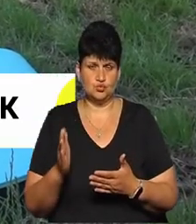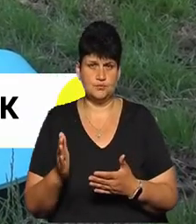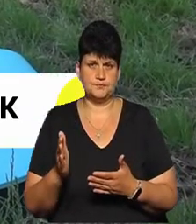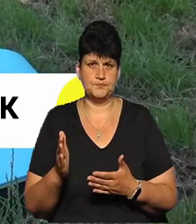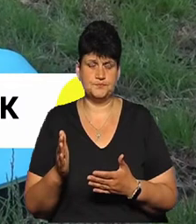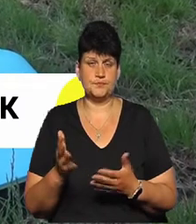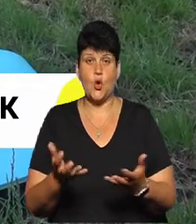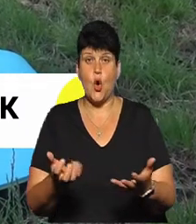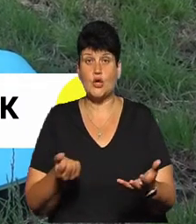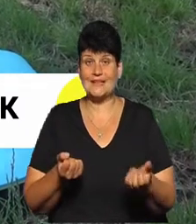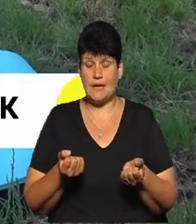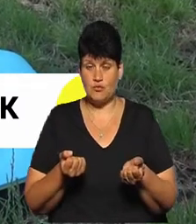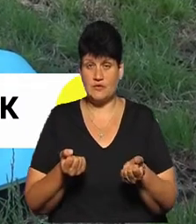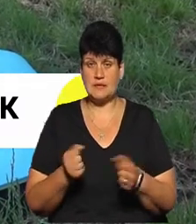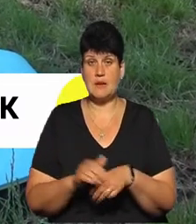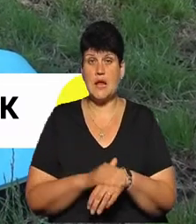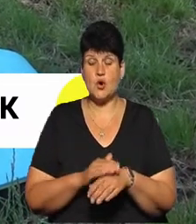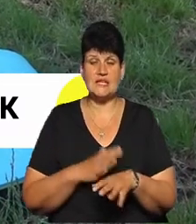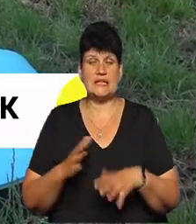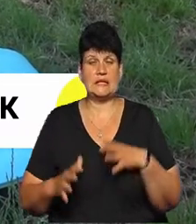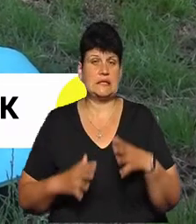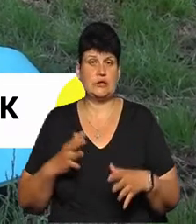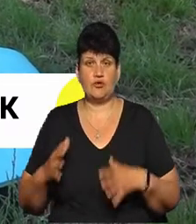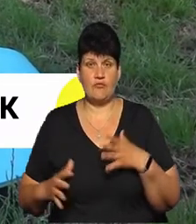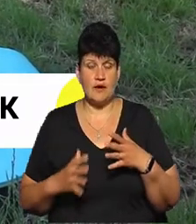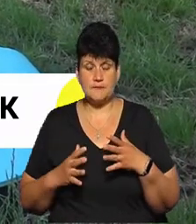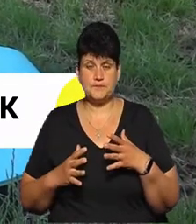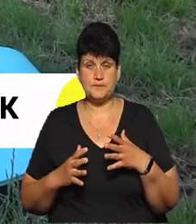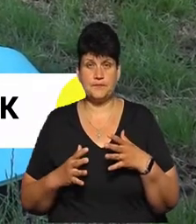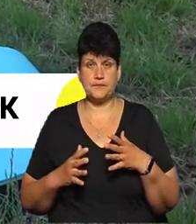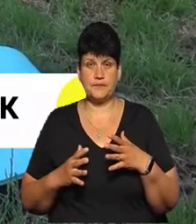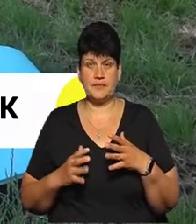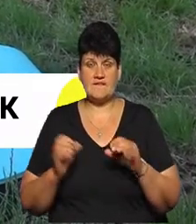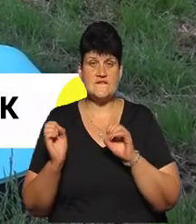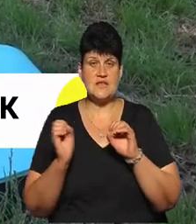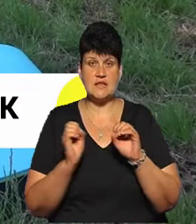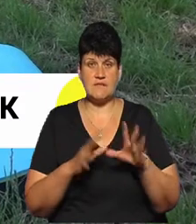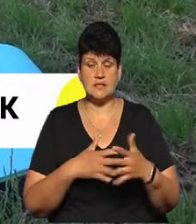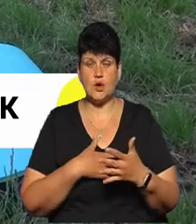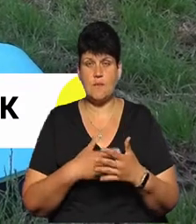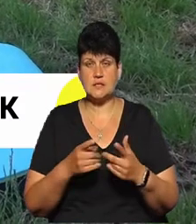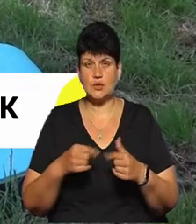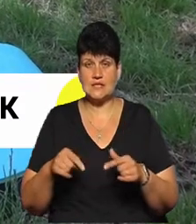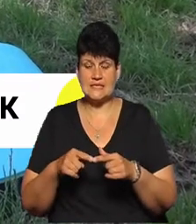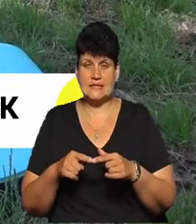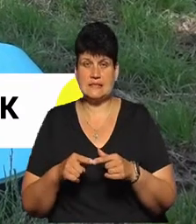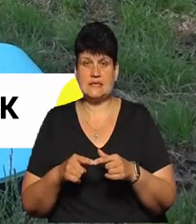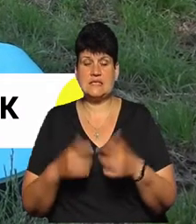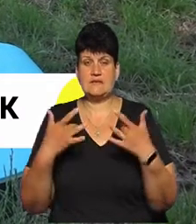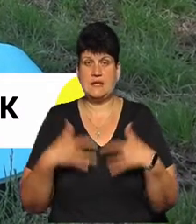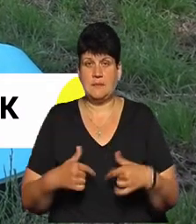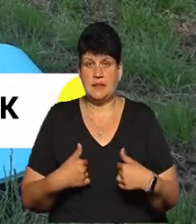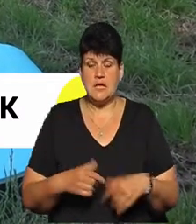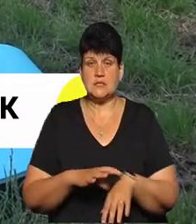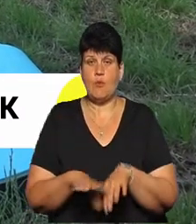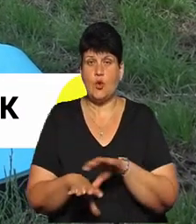отримувати з благодійних тренувань по стретчингу, віддавати громадській організації звільнення з полону, щоб вони мали змогу